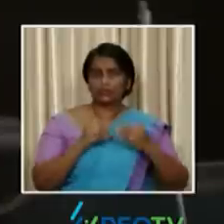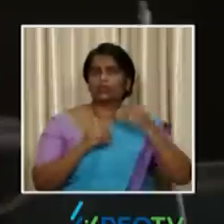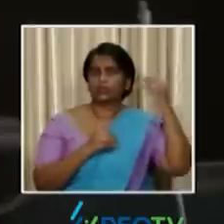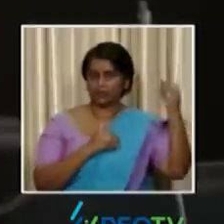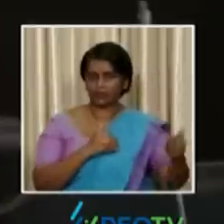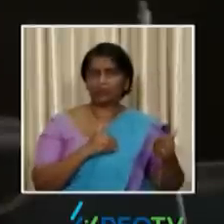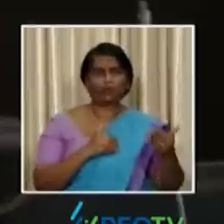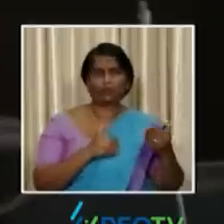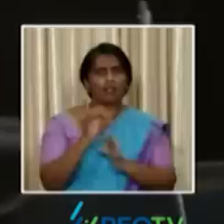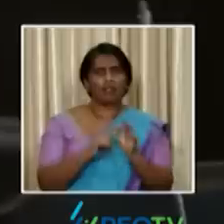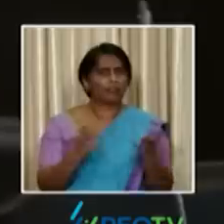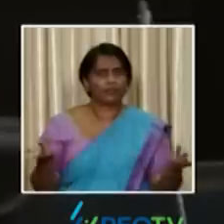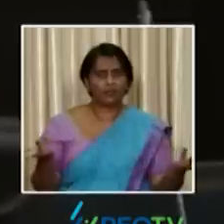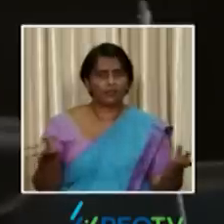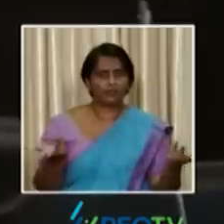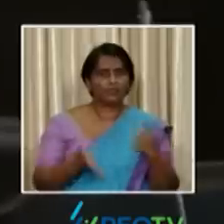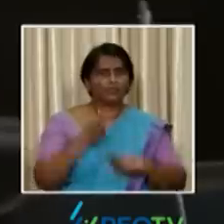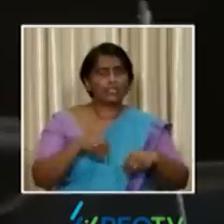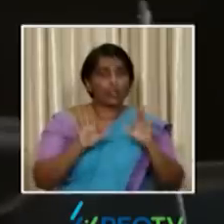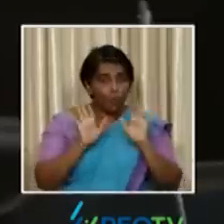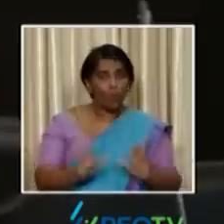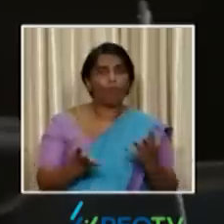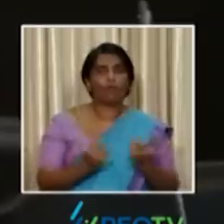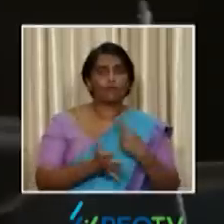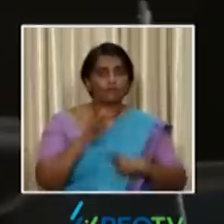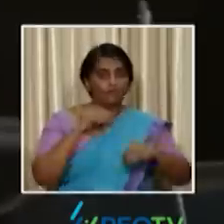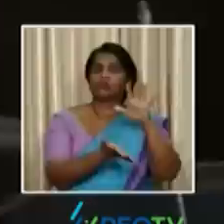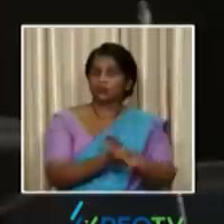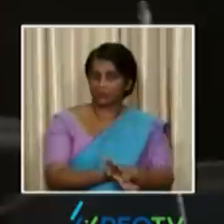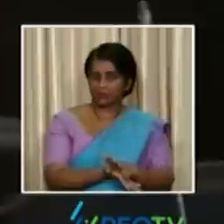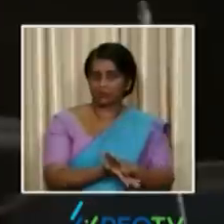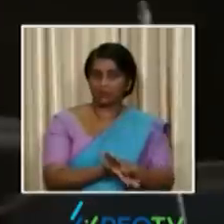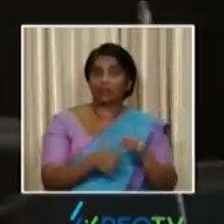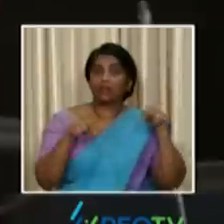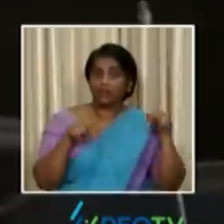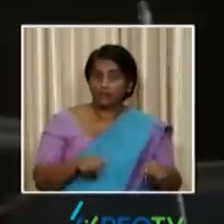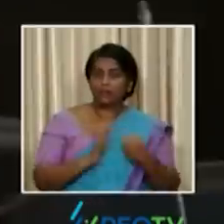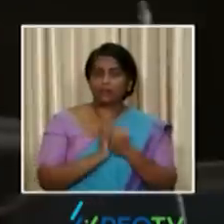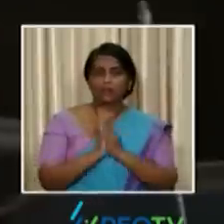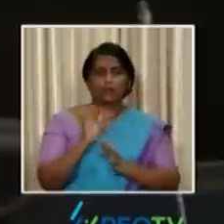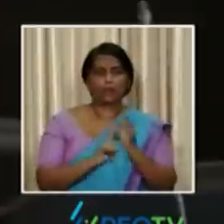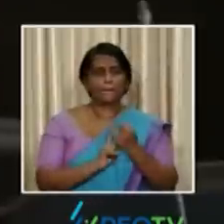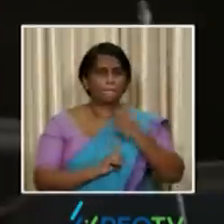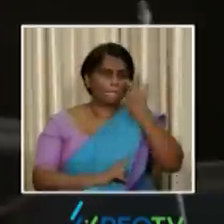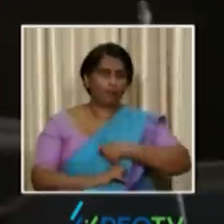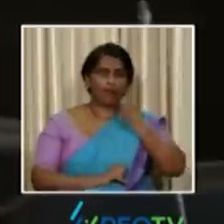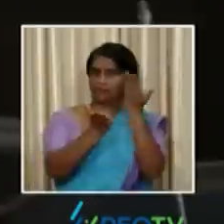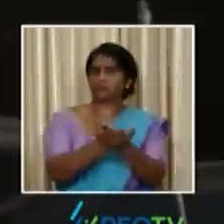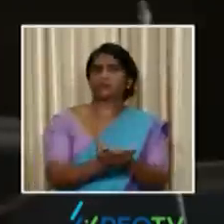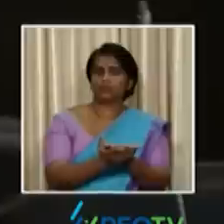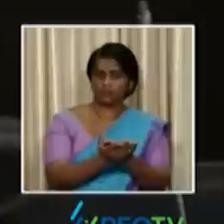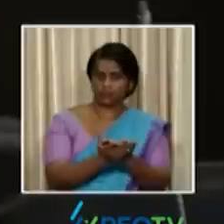දාලානේ. දැන් මන්ත්‍රීවරු නෑ. ඡන්දේ තියන්න ඕන. ඡන්දේ තියන දිනත් නියම කරා. දැන් මේ ගරු මන්ත්‍රීතුමා පුද්ගලික යෝජනාවක් ගේන්න